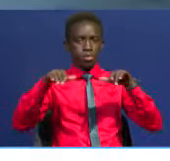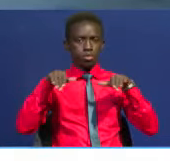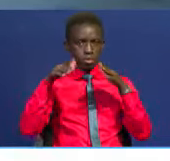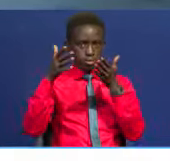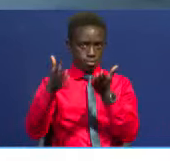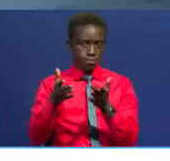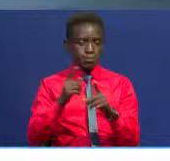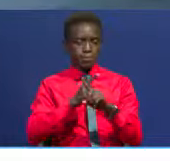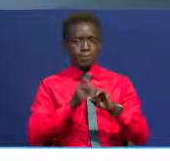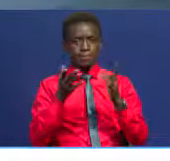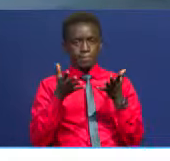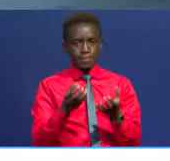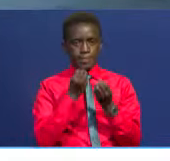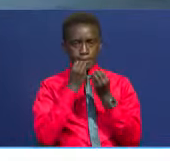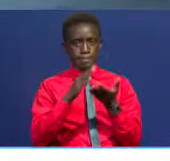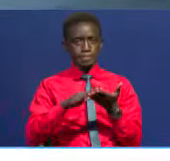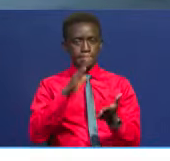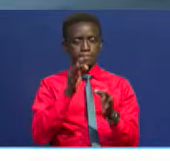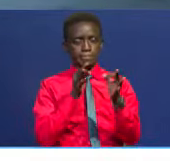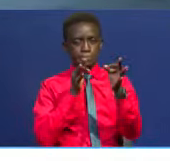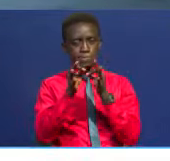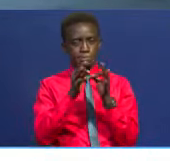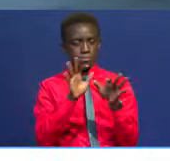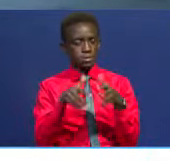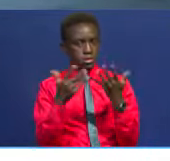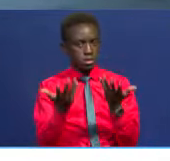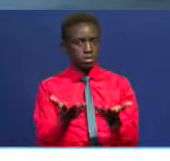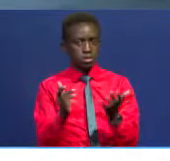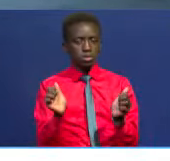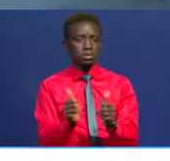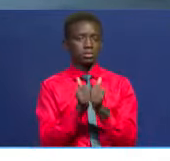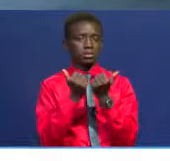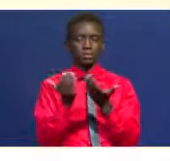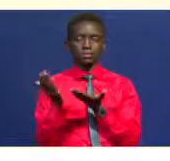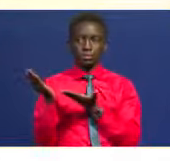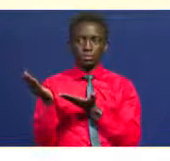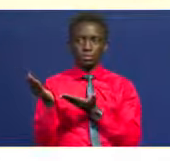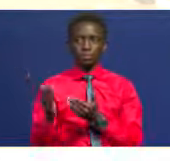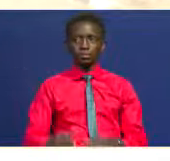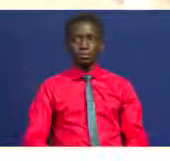Hashim anatuchorea taswira jinsi matukio yalivyokuwa.